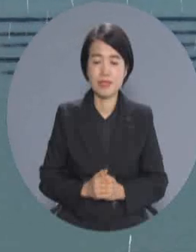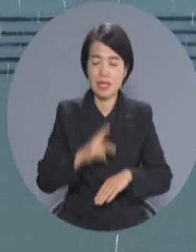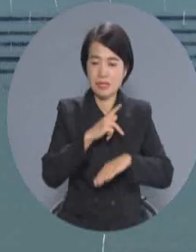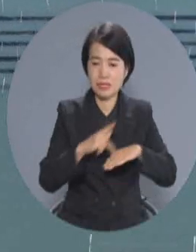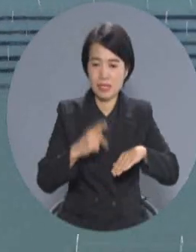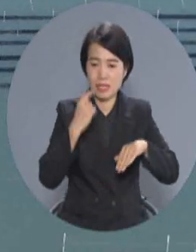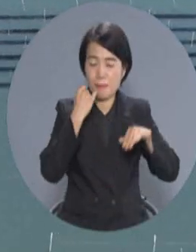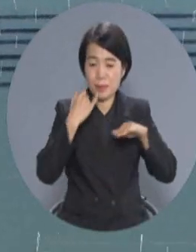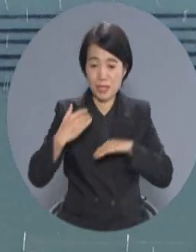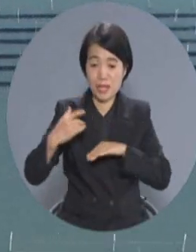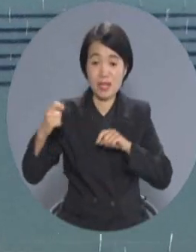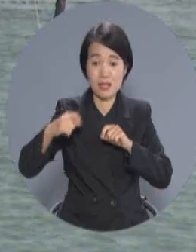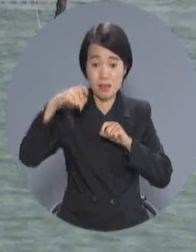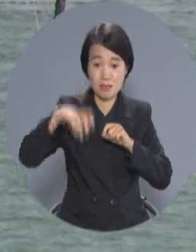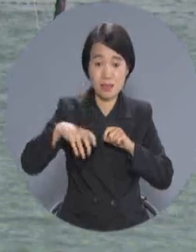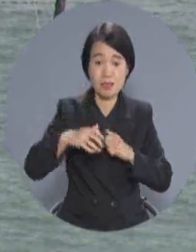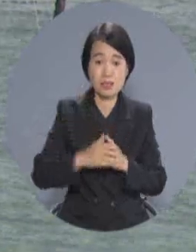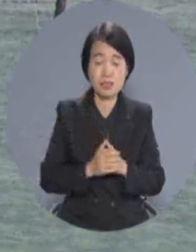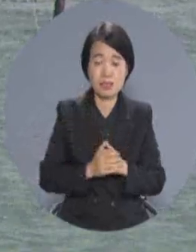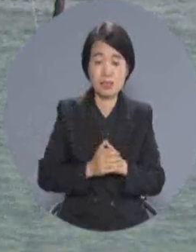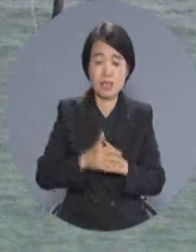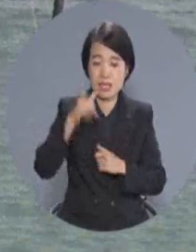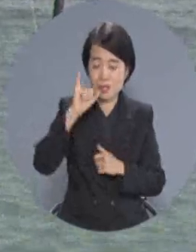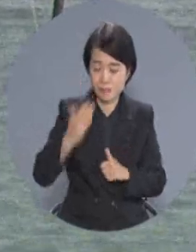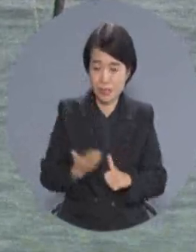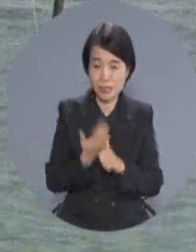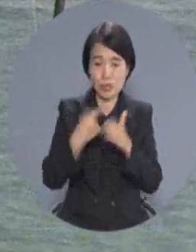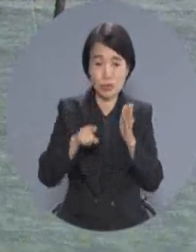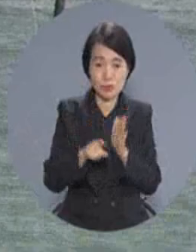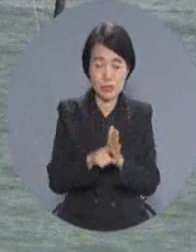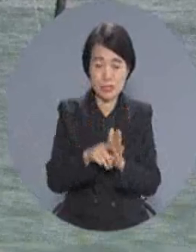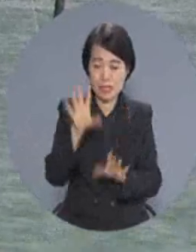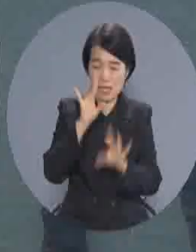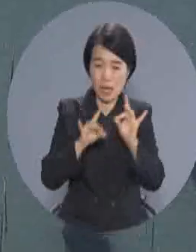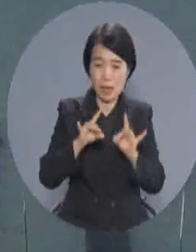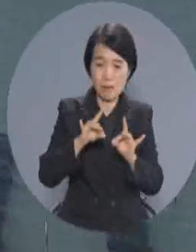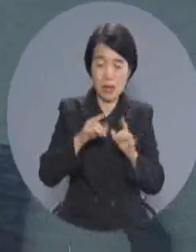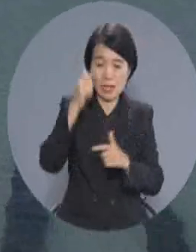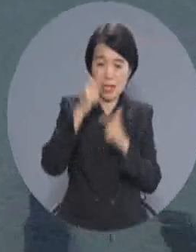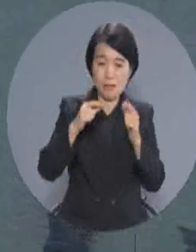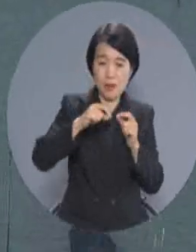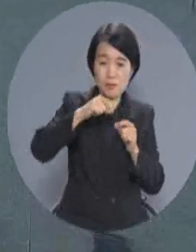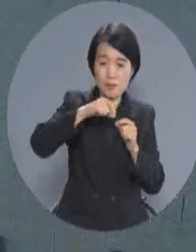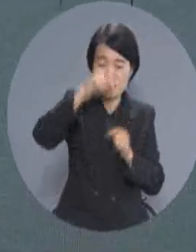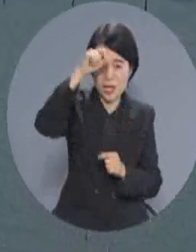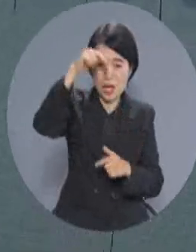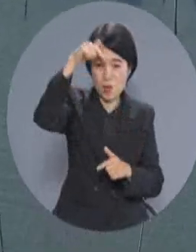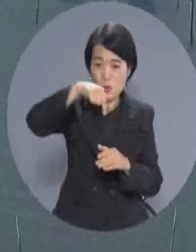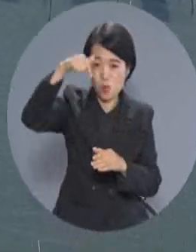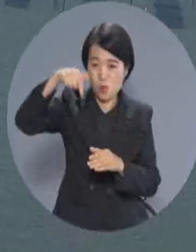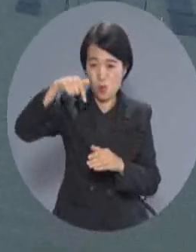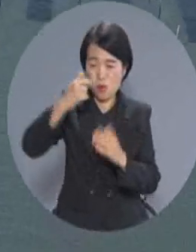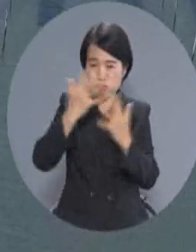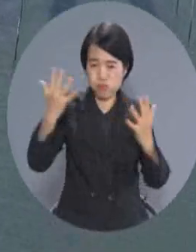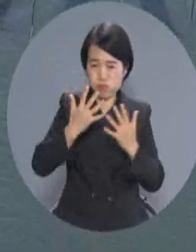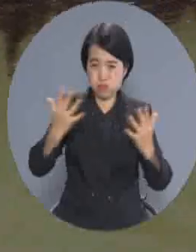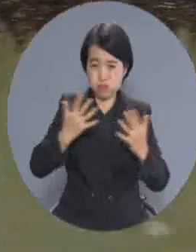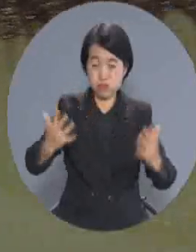신안군 앞에도 앞바다입니다. 김 양식을 위해 갯벌에 꽂아놓은 지주목이 끝도 없이 펼쳐져